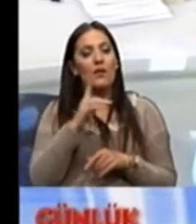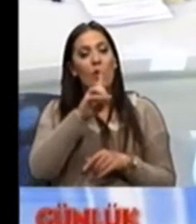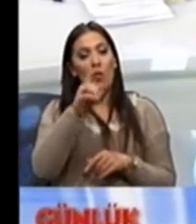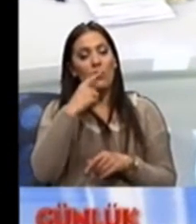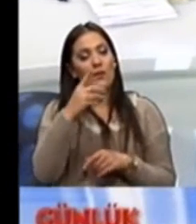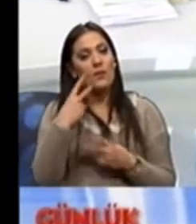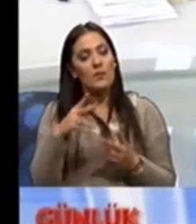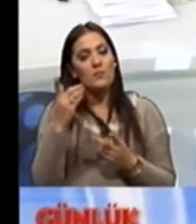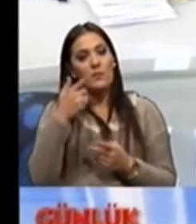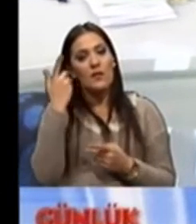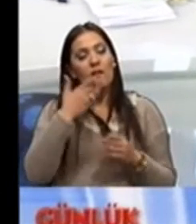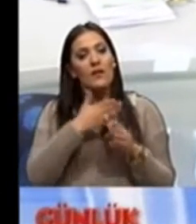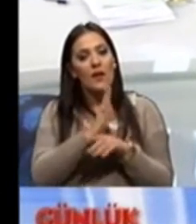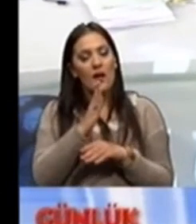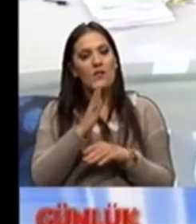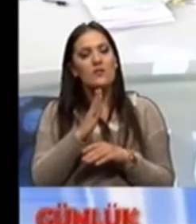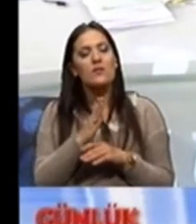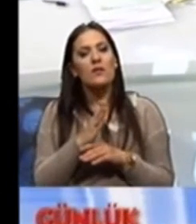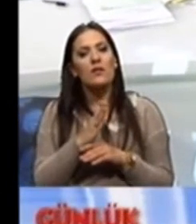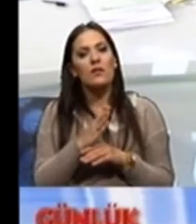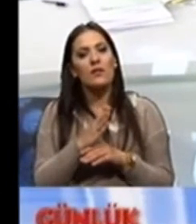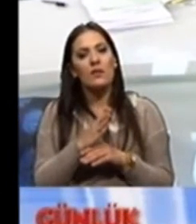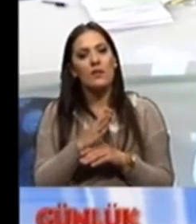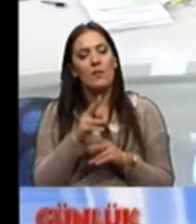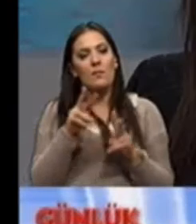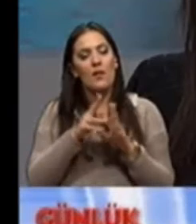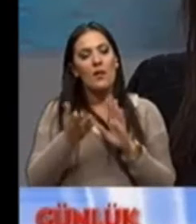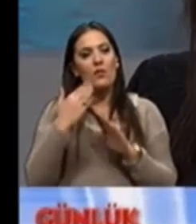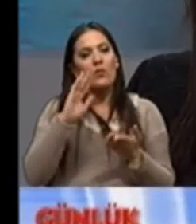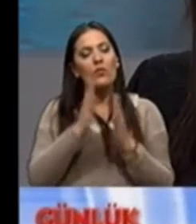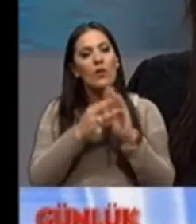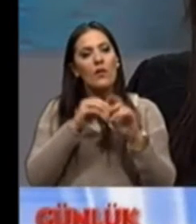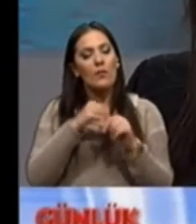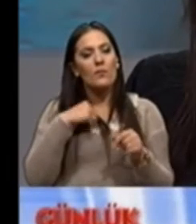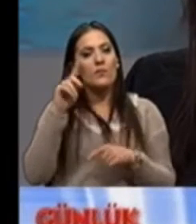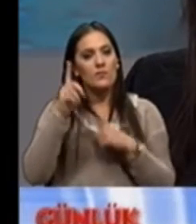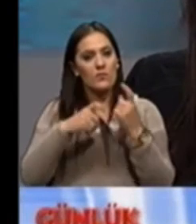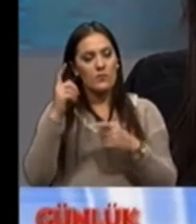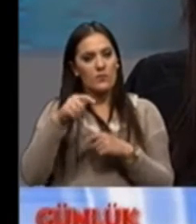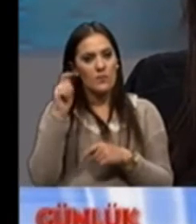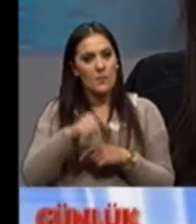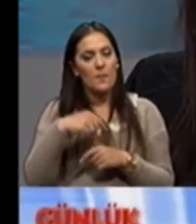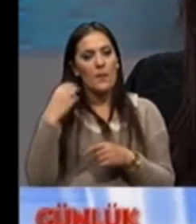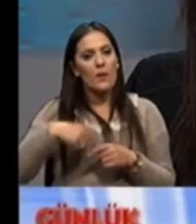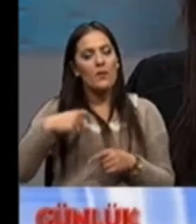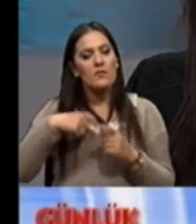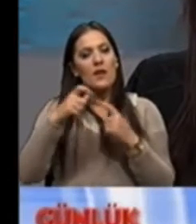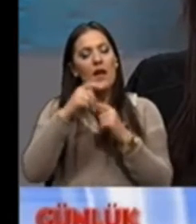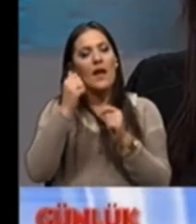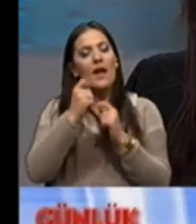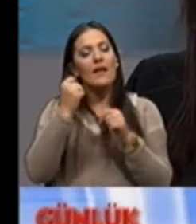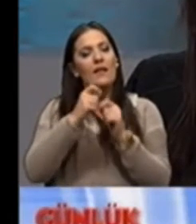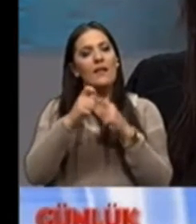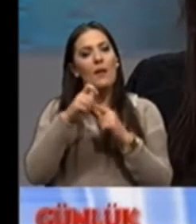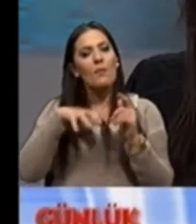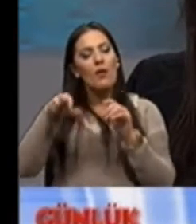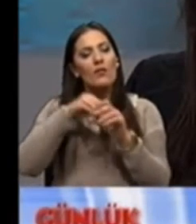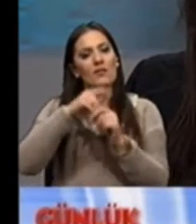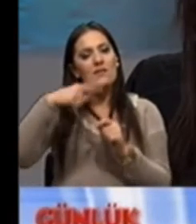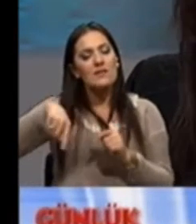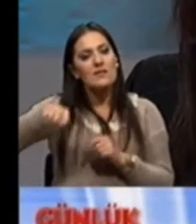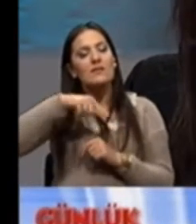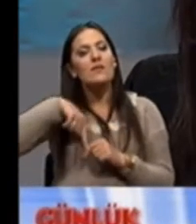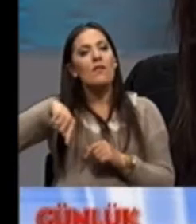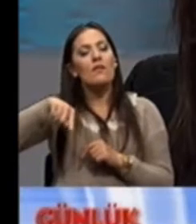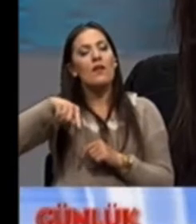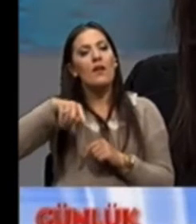yani gerçekten milattan önceki dönemlerde rastlanmış. Özellikle Ege-İt Karası dediğimiz Ege bölgesi çevresindeki